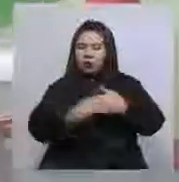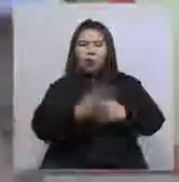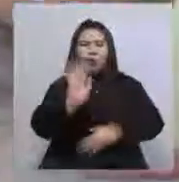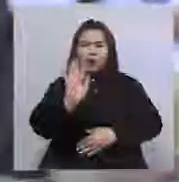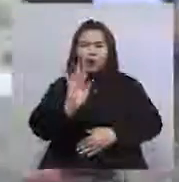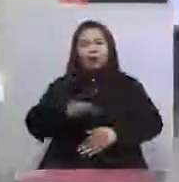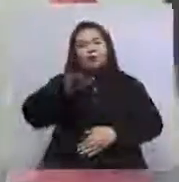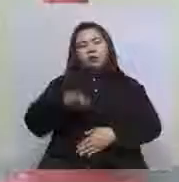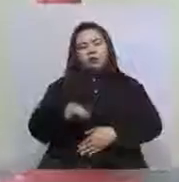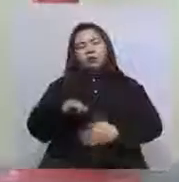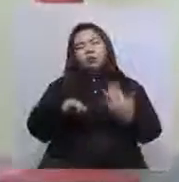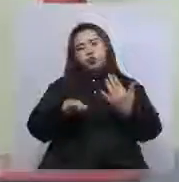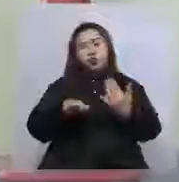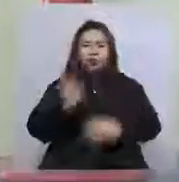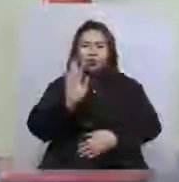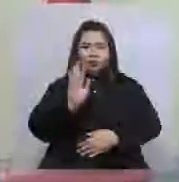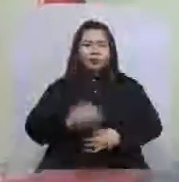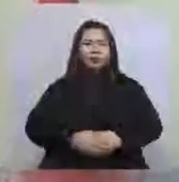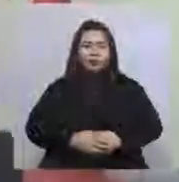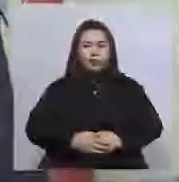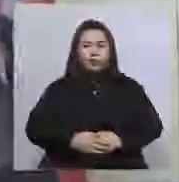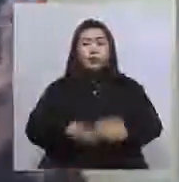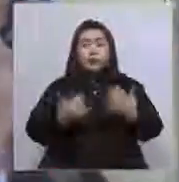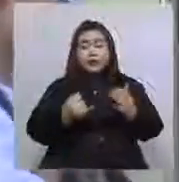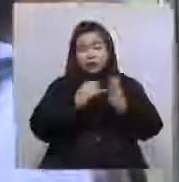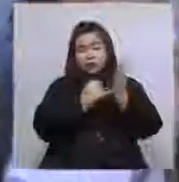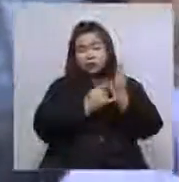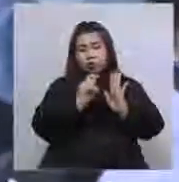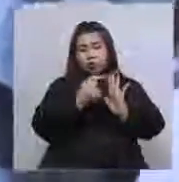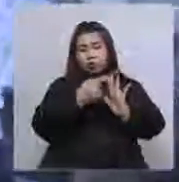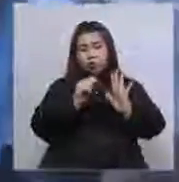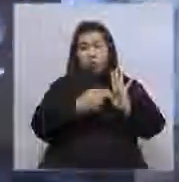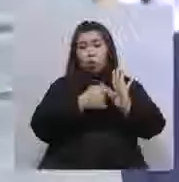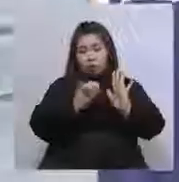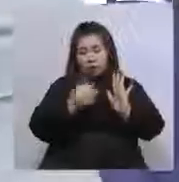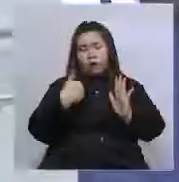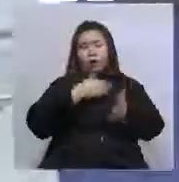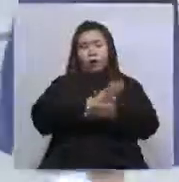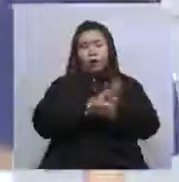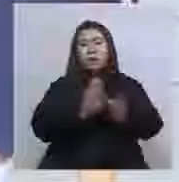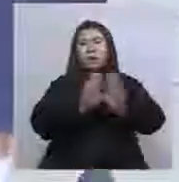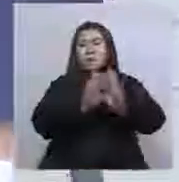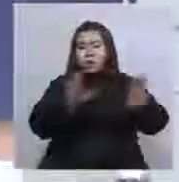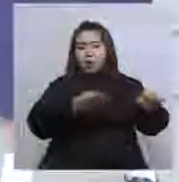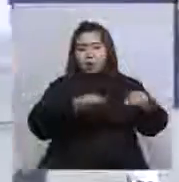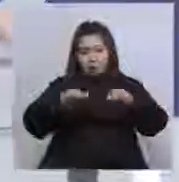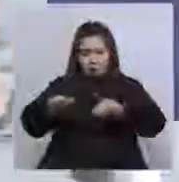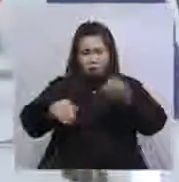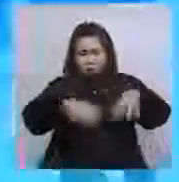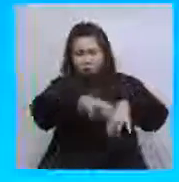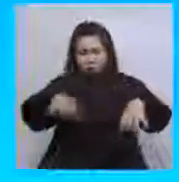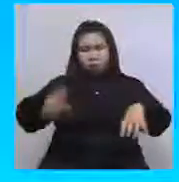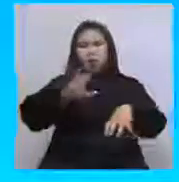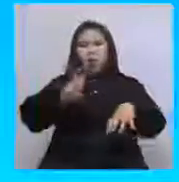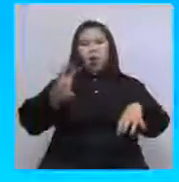แช่รถนานๆไม่ได้ด้วยโดยวันนี้ทางจังหวัดนะครับอุทัยธานีก็มีโรงเรียนเปิดเทอมพร้อมกันนะครับ